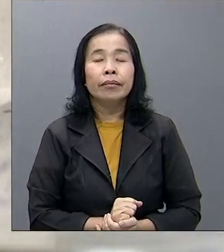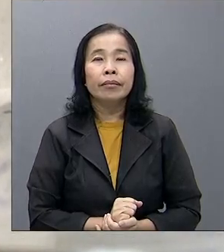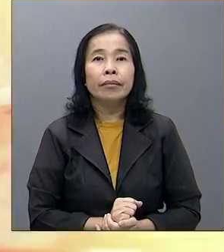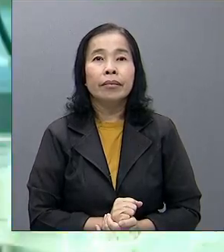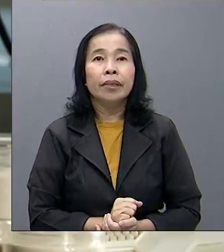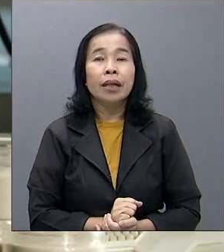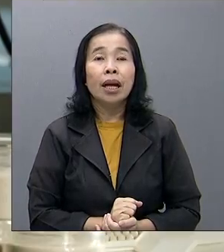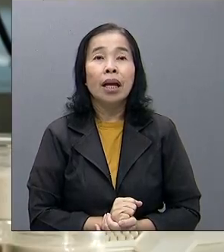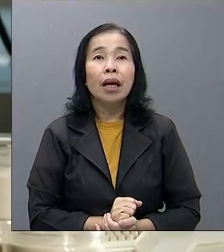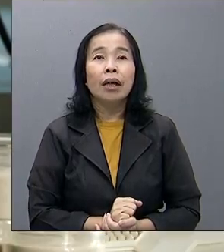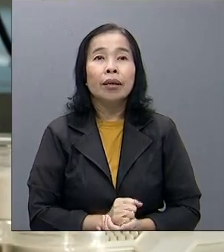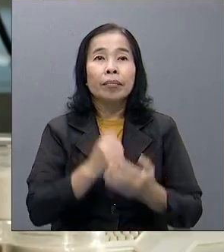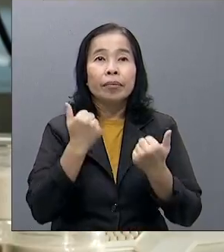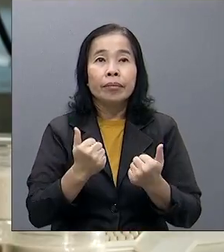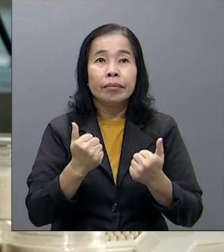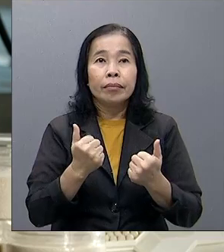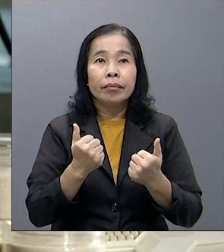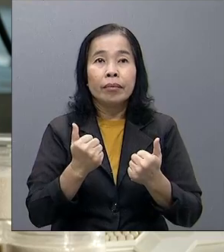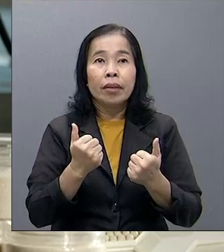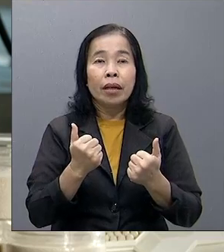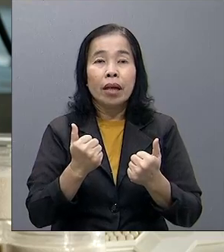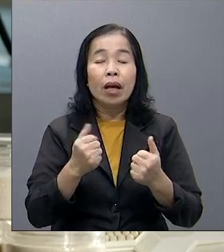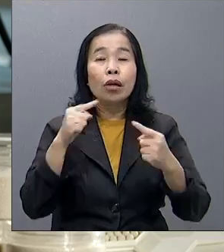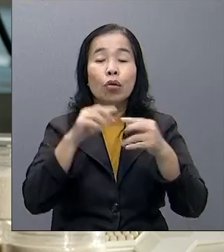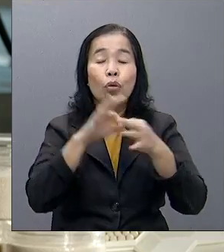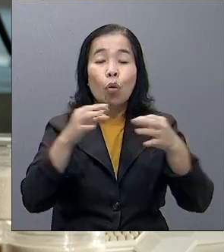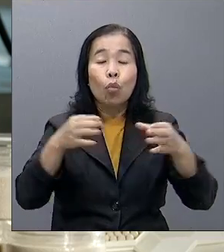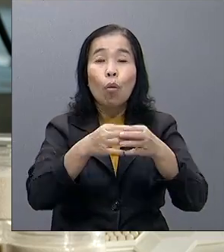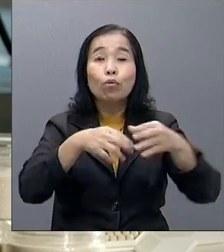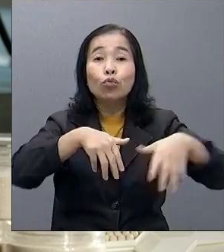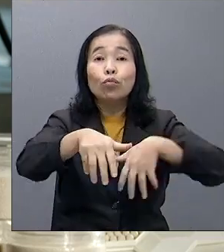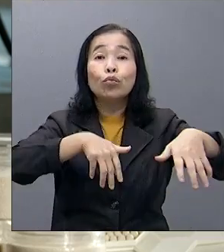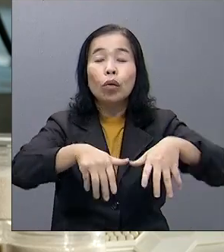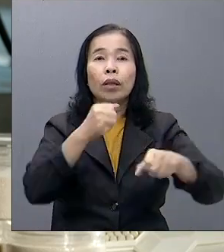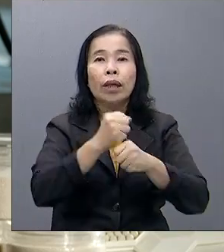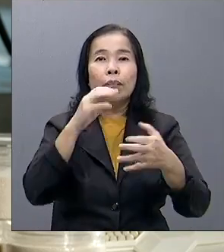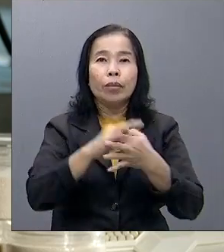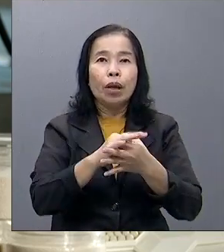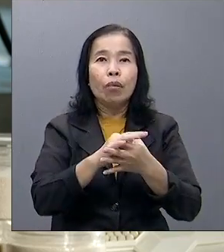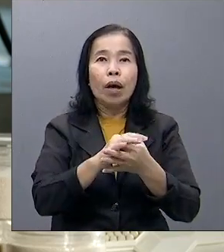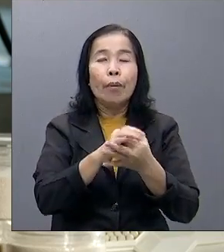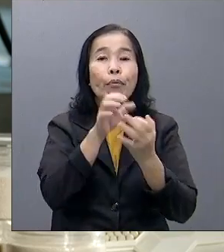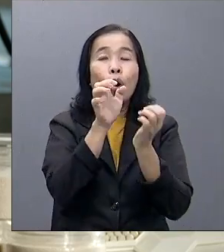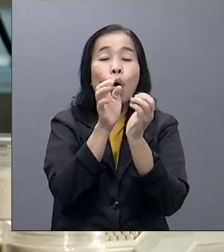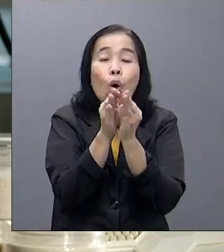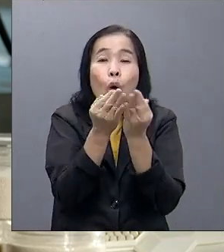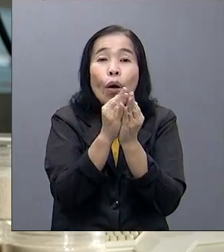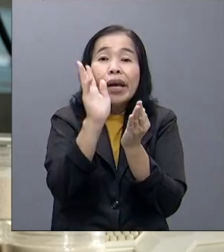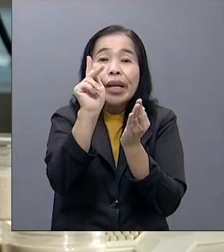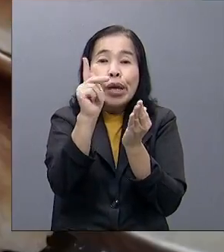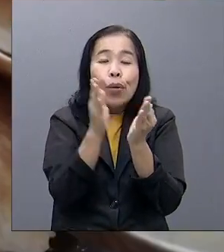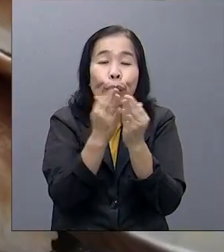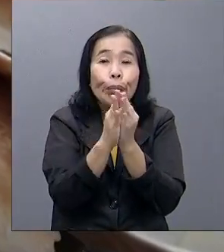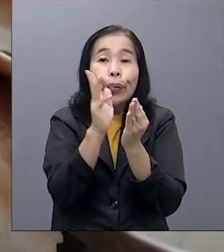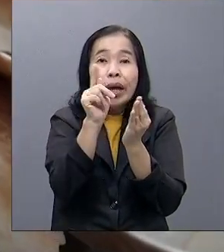ปกติแล้วเนี่ยเนื้อพวกวิสาหกิจชุมชนที่ทำเกี่ยวกับการแปรรูปหอยแมงภู่เนี่ยครับก็คือเขาก็จะเอา